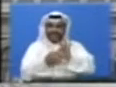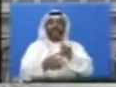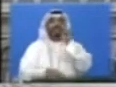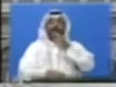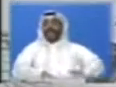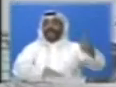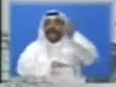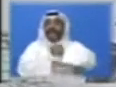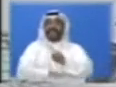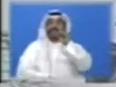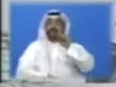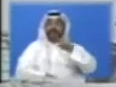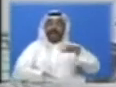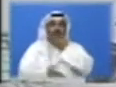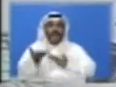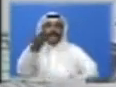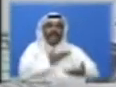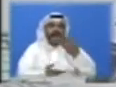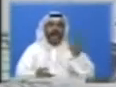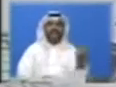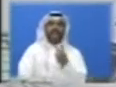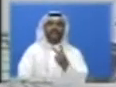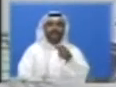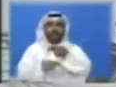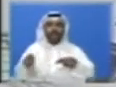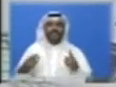اللبنة الأساسية لقواعد العلاقات الثنائية.